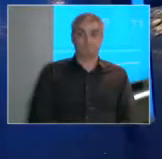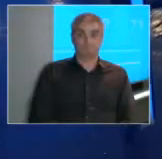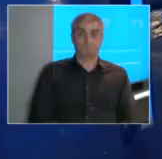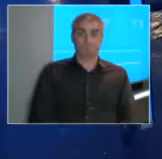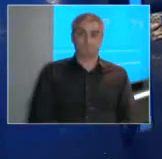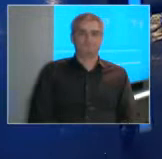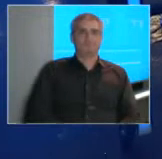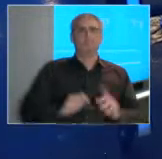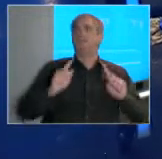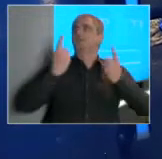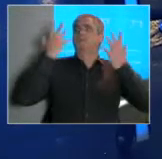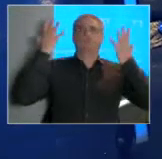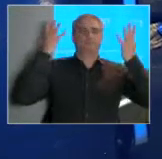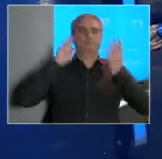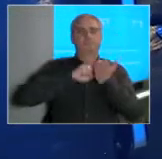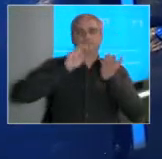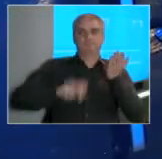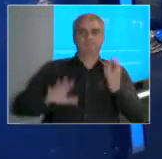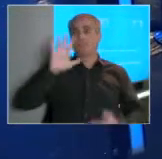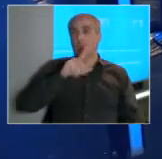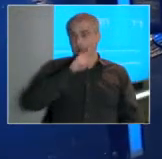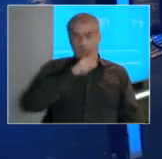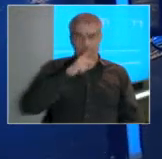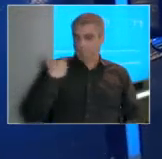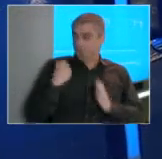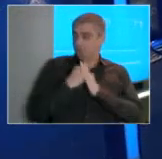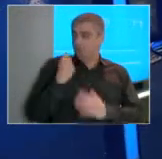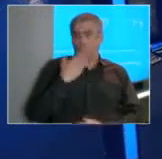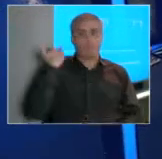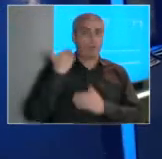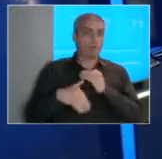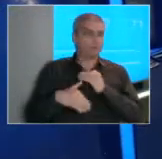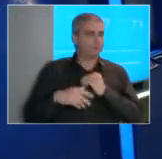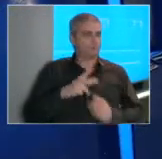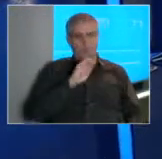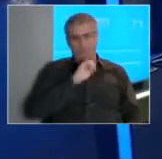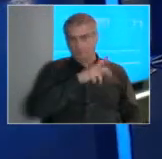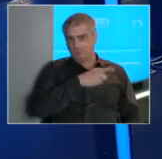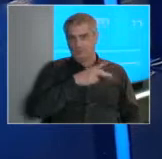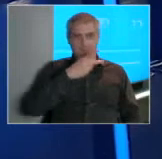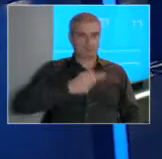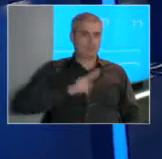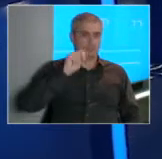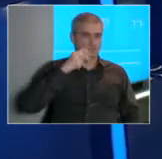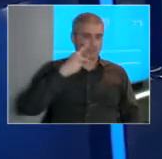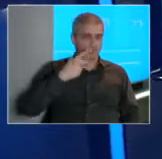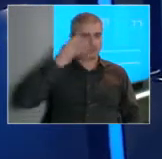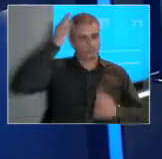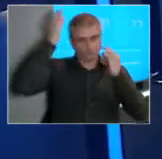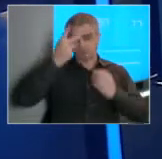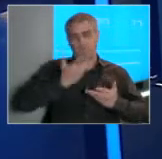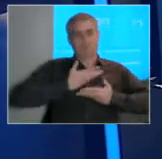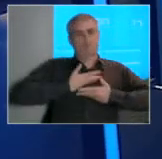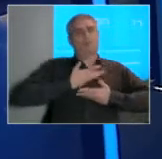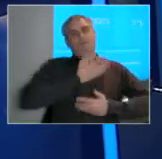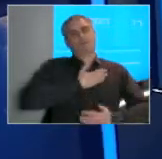כן, אלה האירועים, אירועי הברקזיט בבריטניה בסוף השבוע האחרון. אומרי, נייג'ל פראג', בוריס ג'ונסון, הם מקבלים